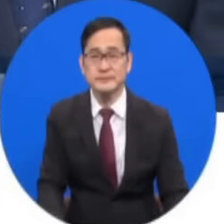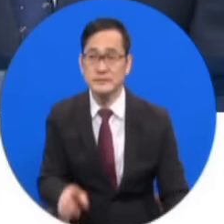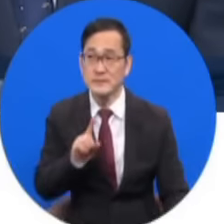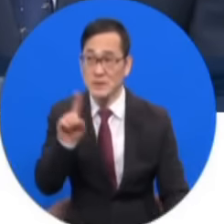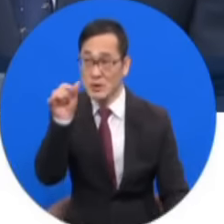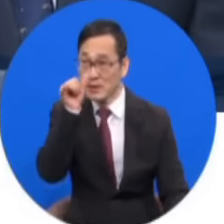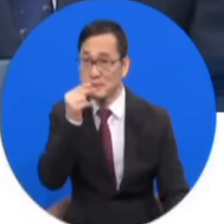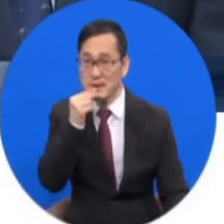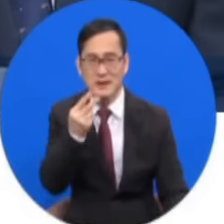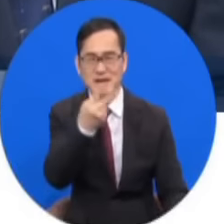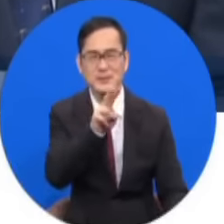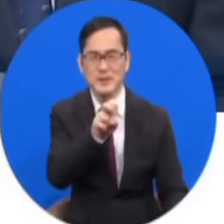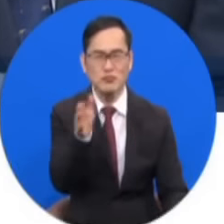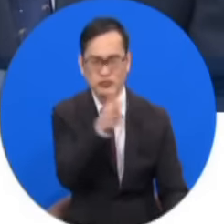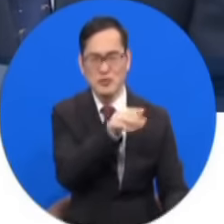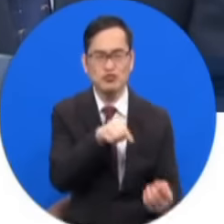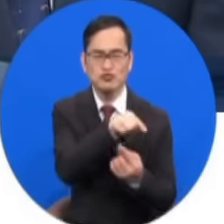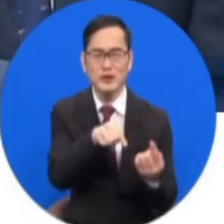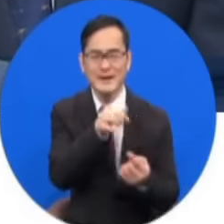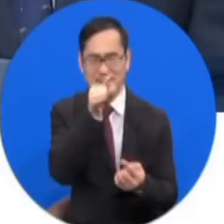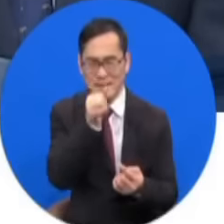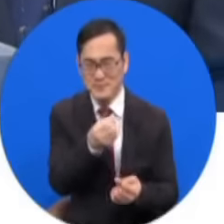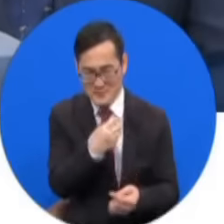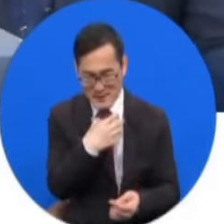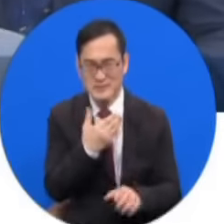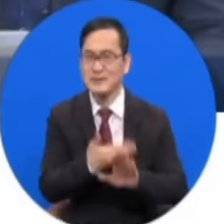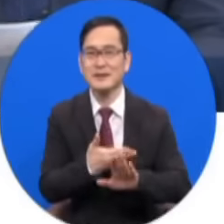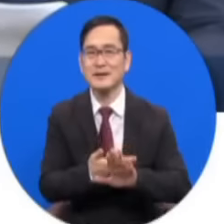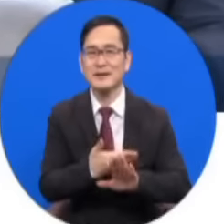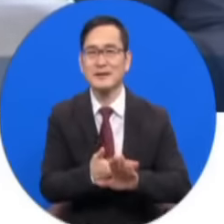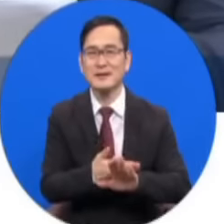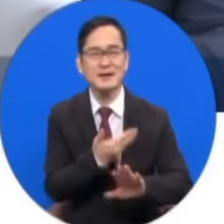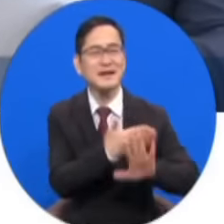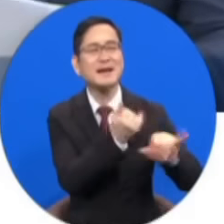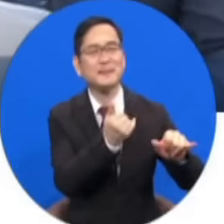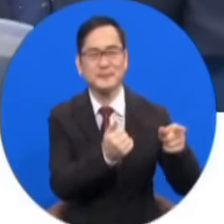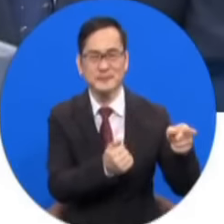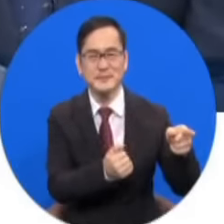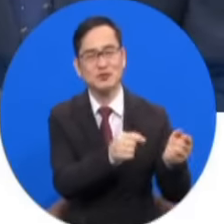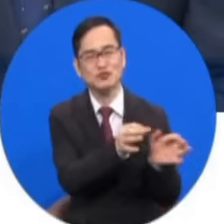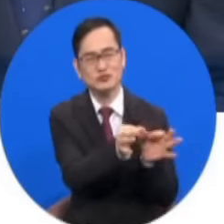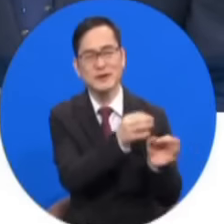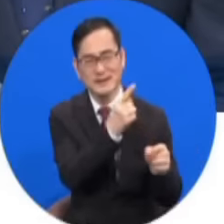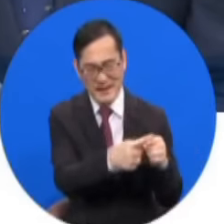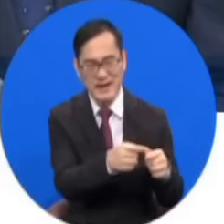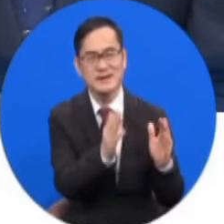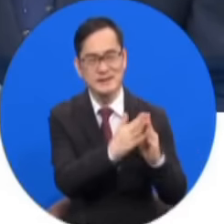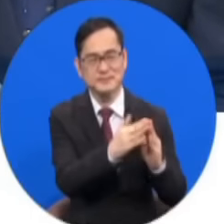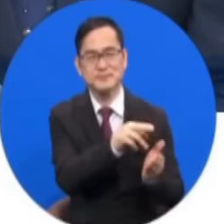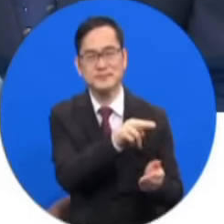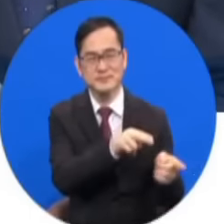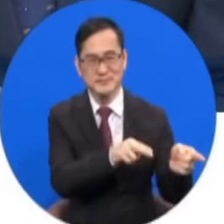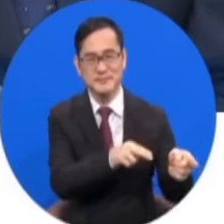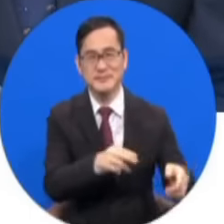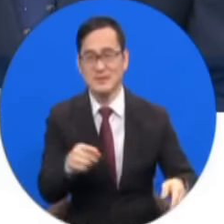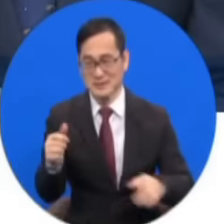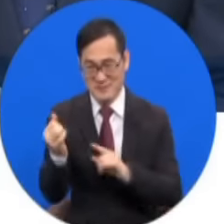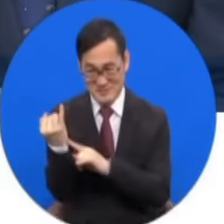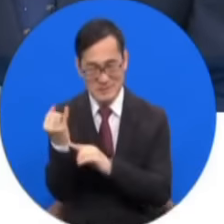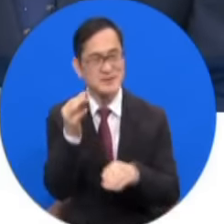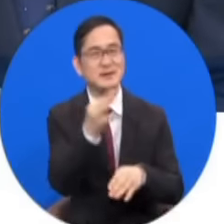문다 시가 운영했다 이거는 사실 관계는 아닌 거 같고요 예 그리고 이제 그다음 문제 그걸로 인해서